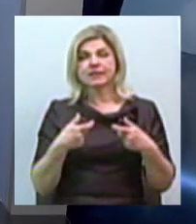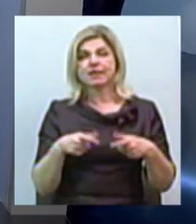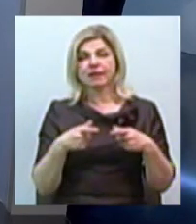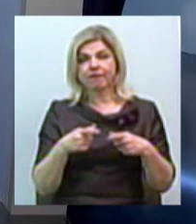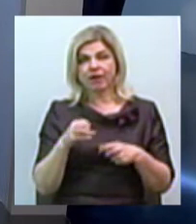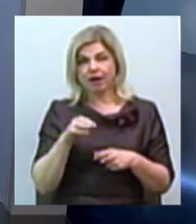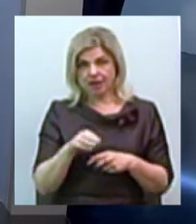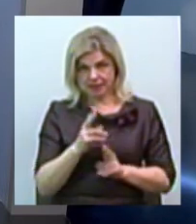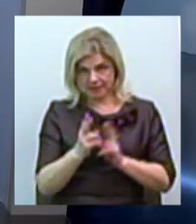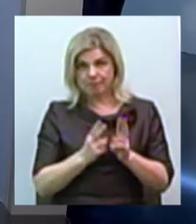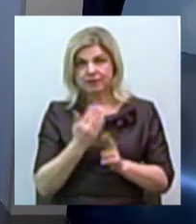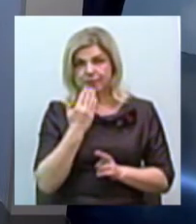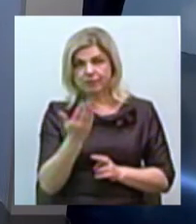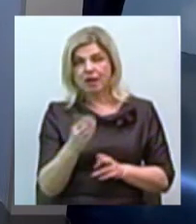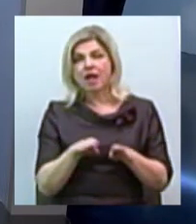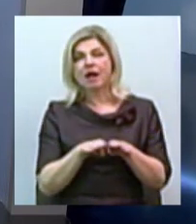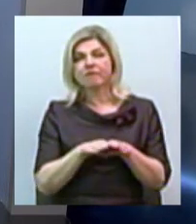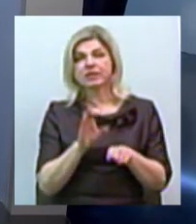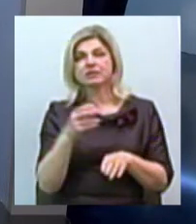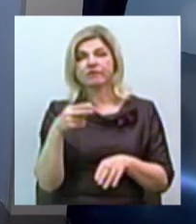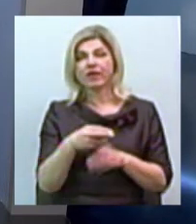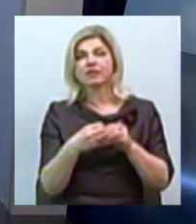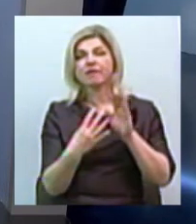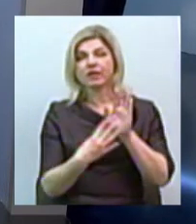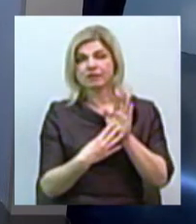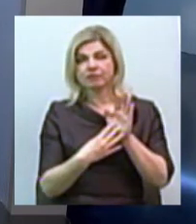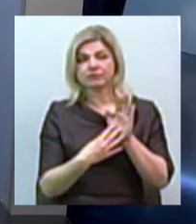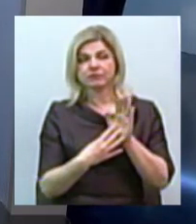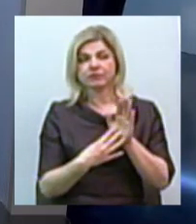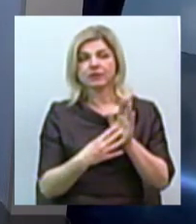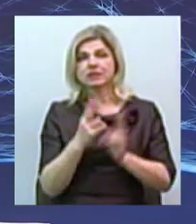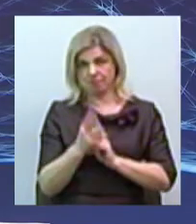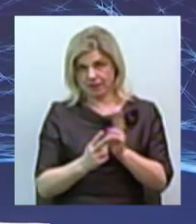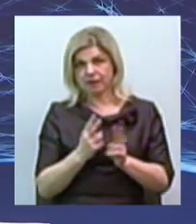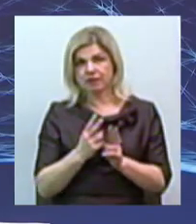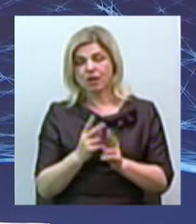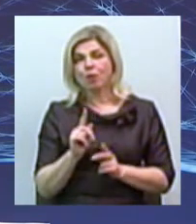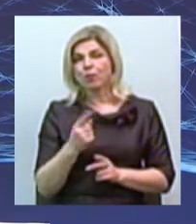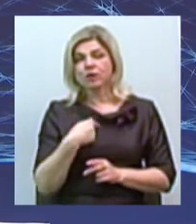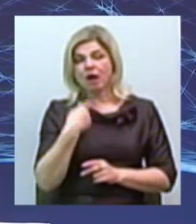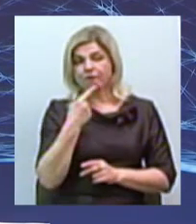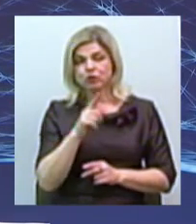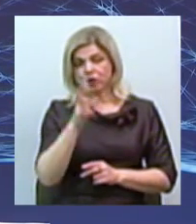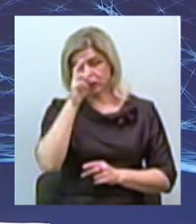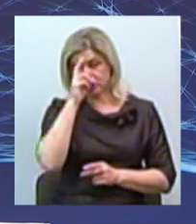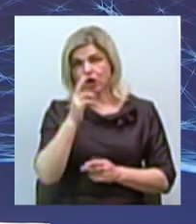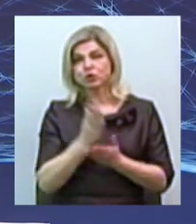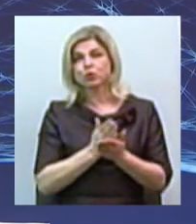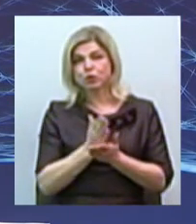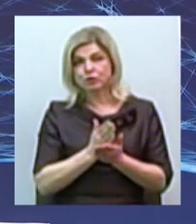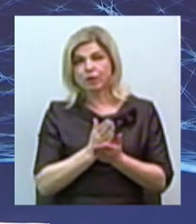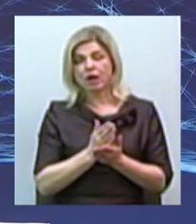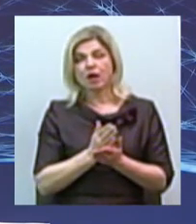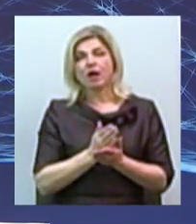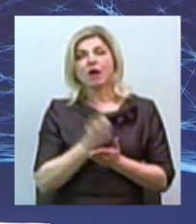сертифікації змінилась порівняно з 2019 пілотним роком? Вона змінилась. Чому я сказала, що Державна служба якості освіти